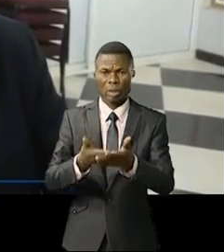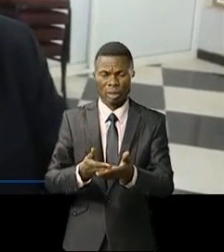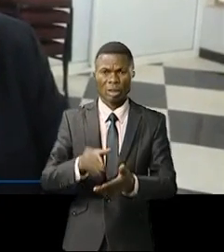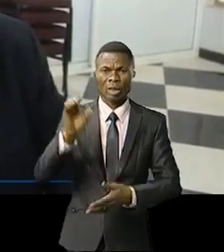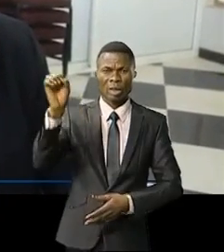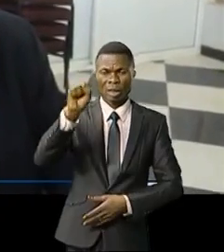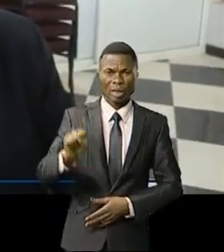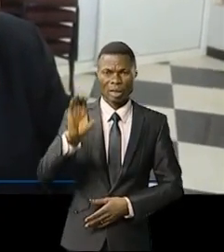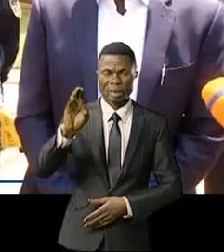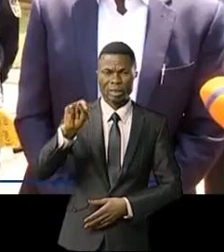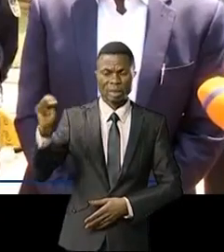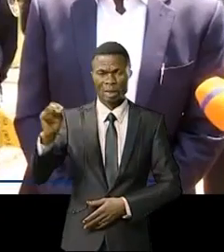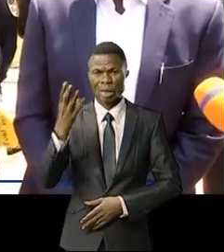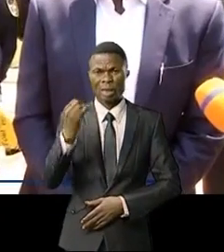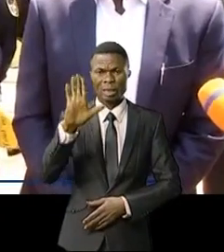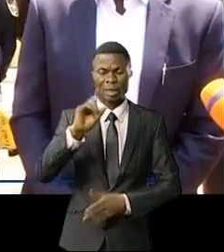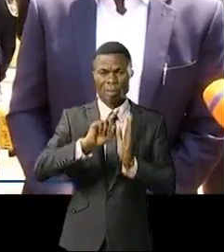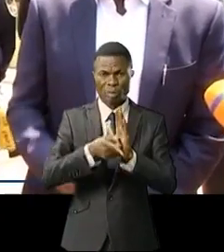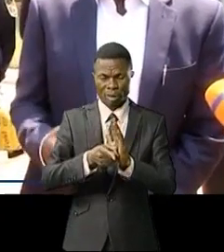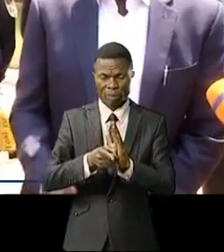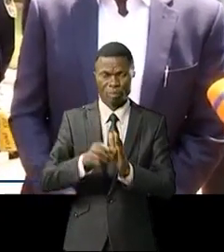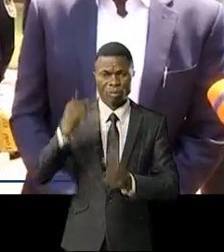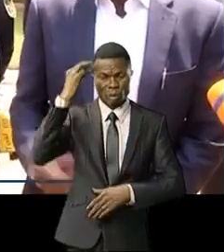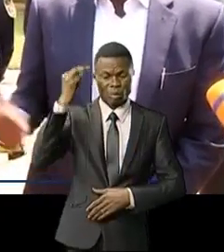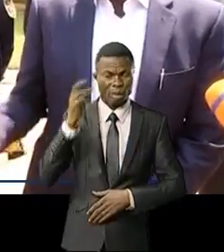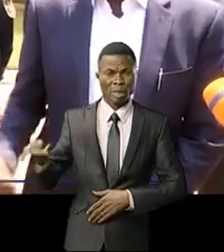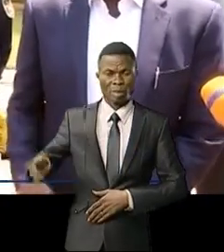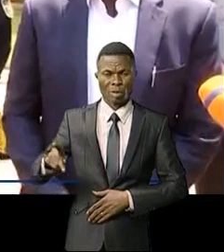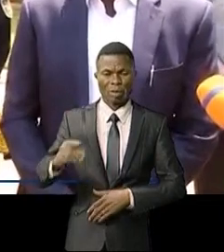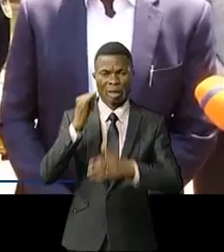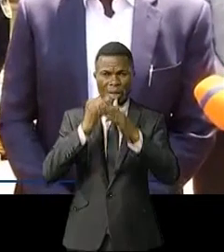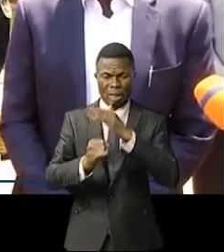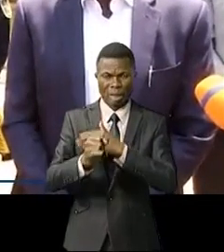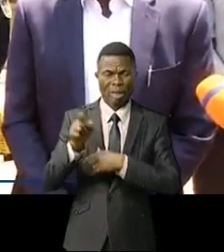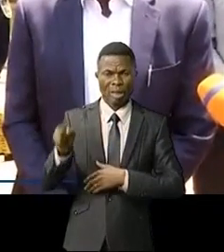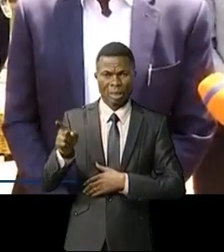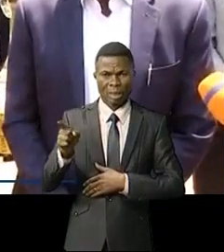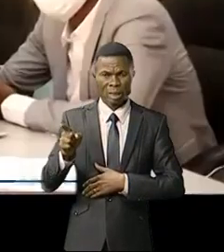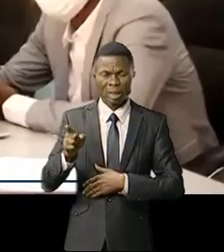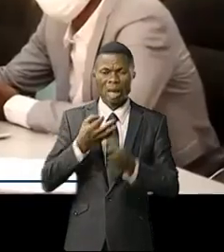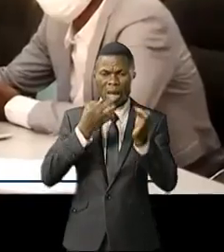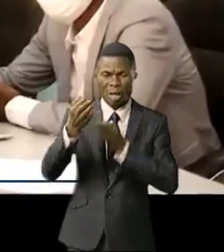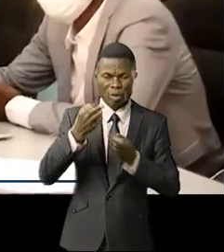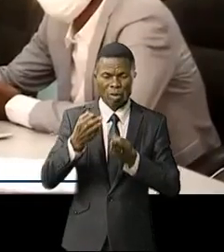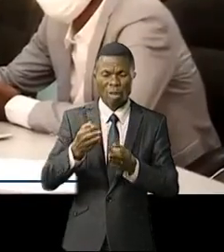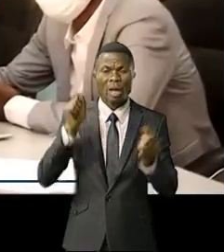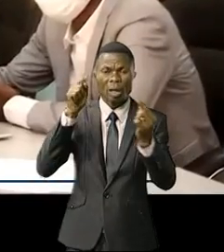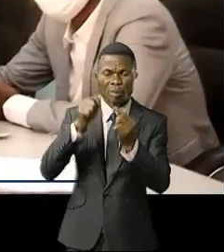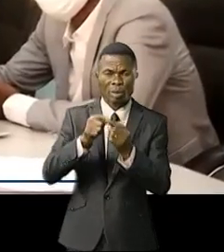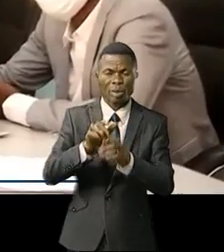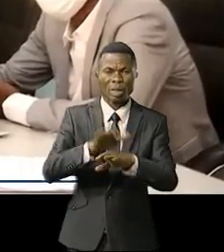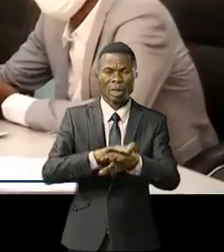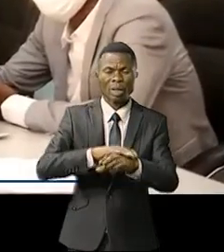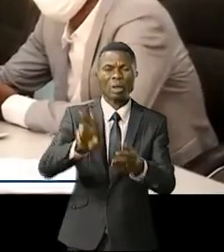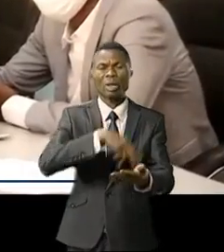SNCC. 45 minutes après, le ministre provincial de l'Intérieur, Deoda Kapenda ou Kapenda, a retracé la raison d'être de la